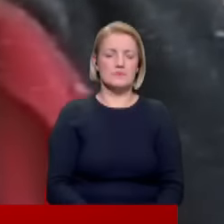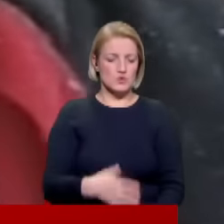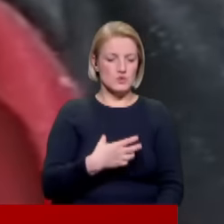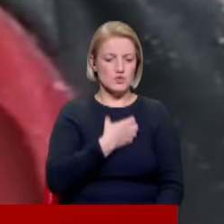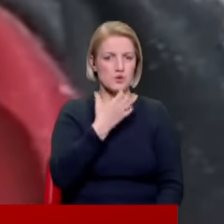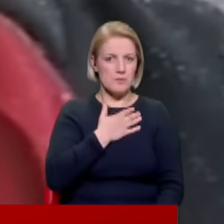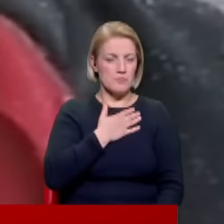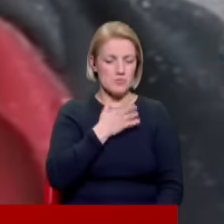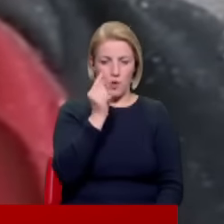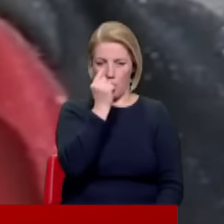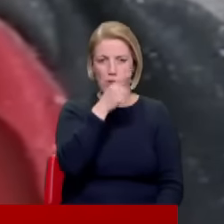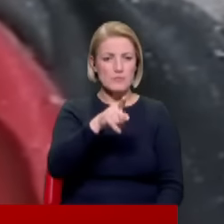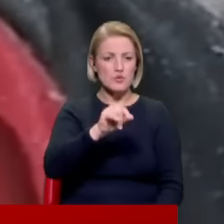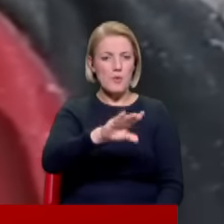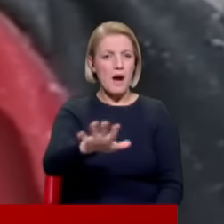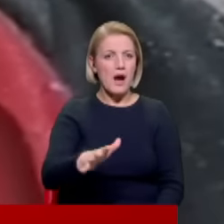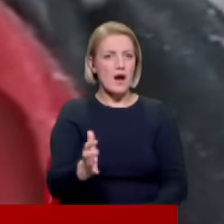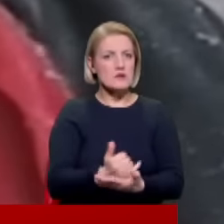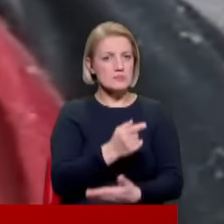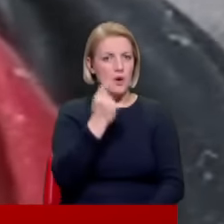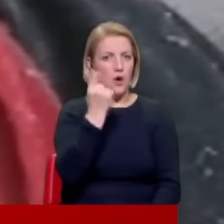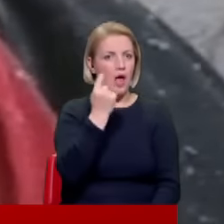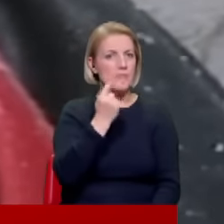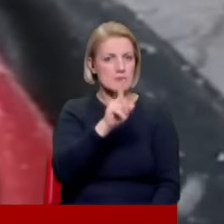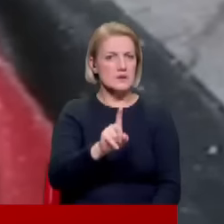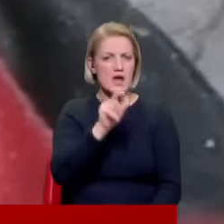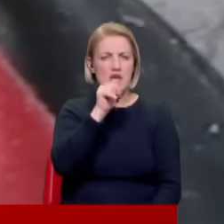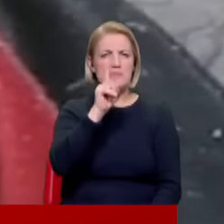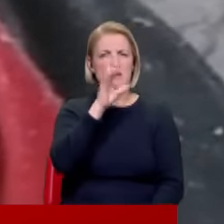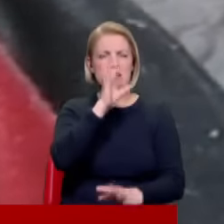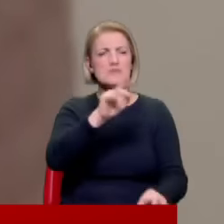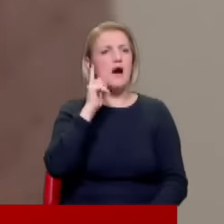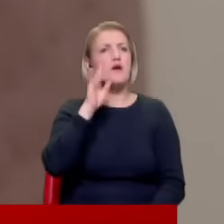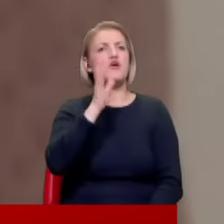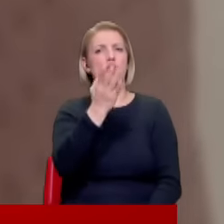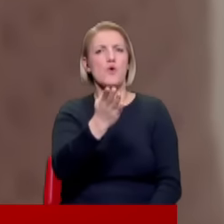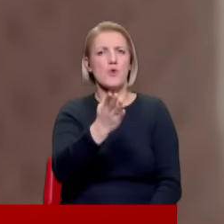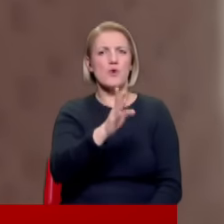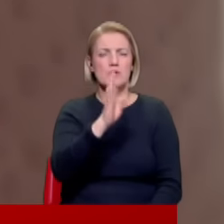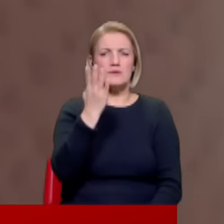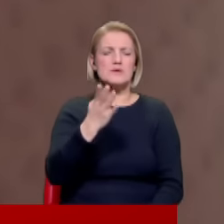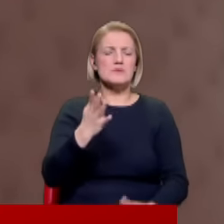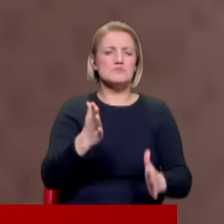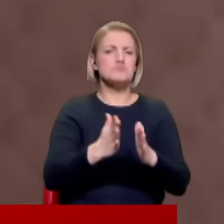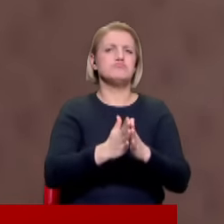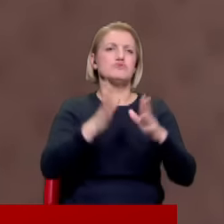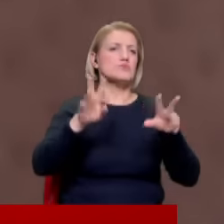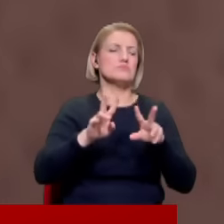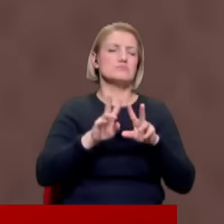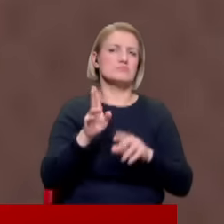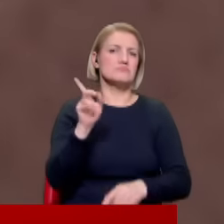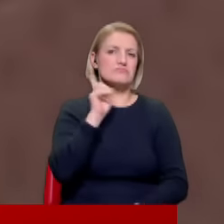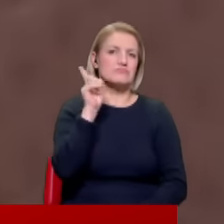Üzülüyorum. Kolay mı bu toprakların kazanılmışı? Hiç kimsenin, hiçbirinizin haberi yok. Asrı aşan koca bir çınardı Muazzez İlmiye